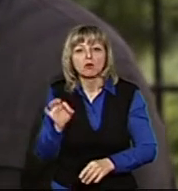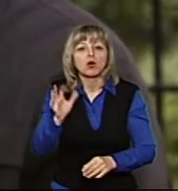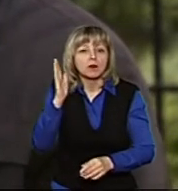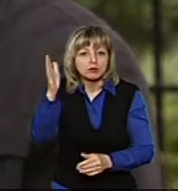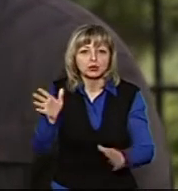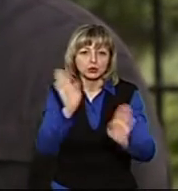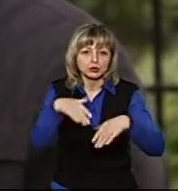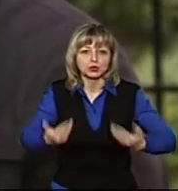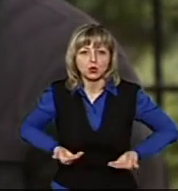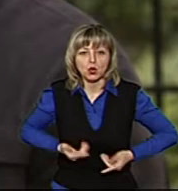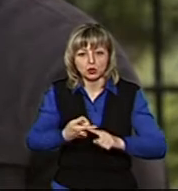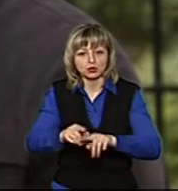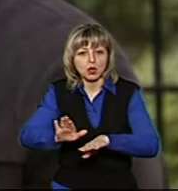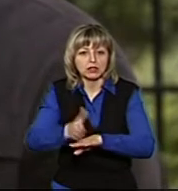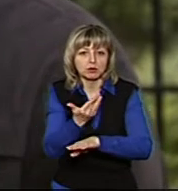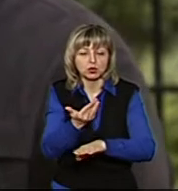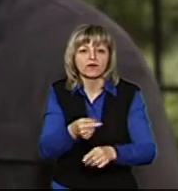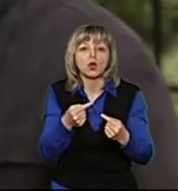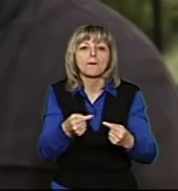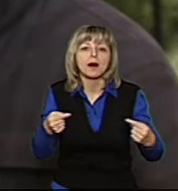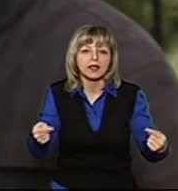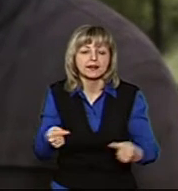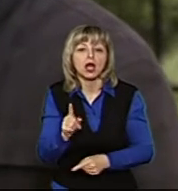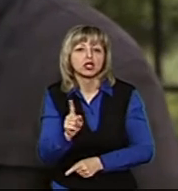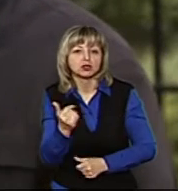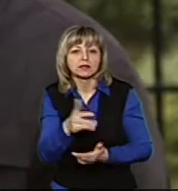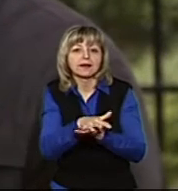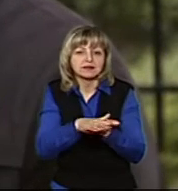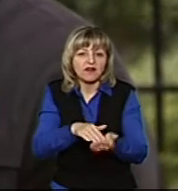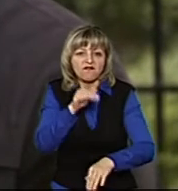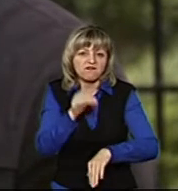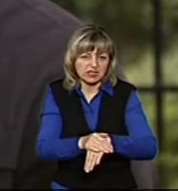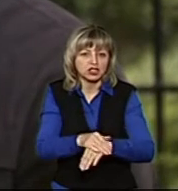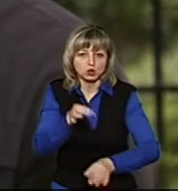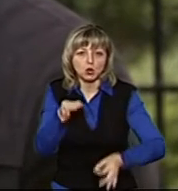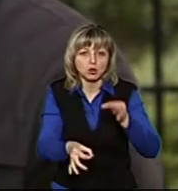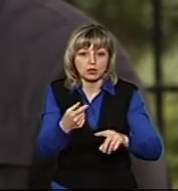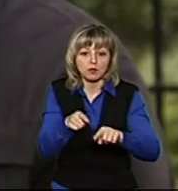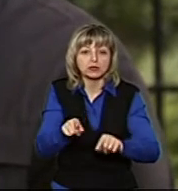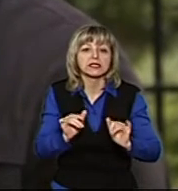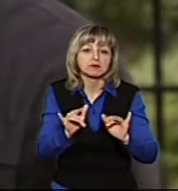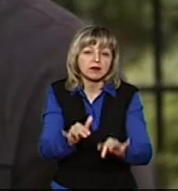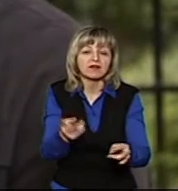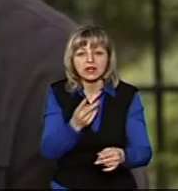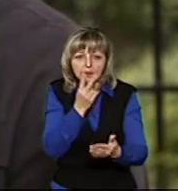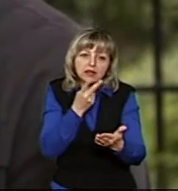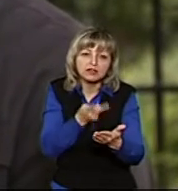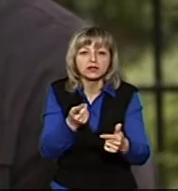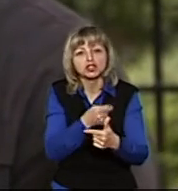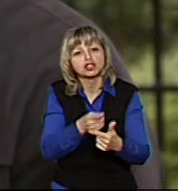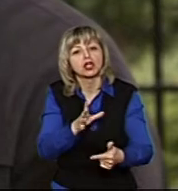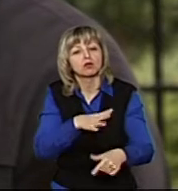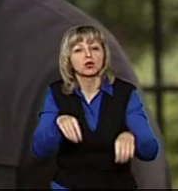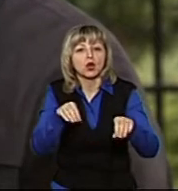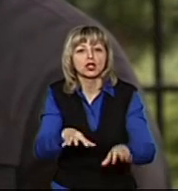подальшу долю цього демонтованого майна. Те, що зараз тривають фактично суди по даній справі, потрібно дивитися, чи було рішення суду